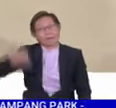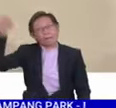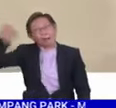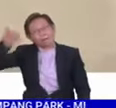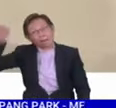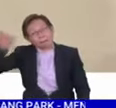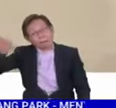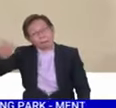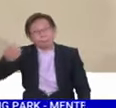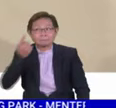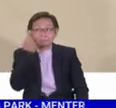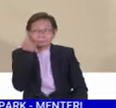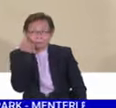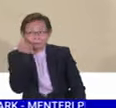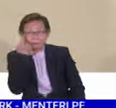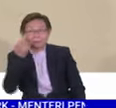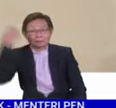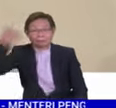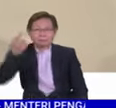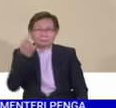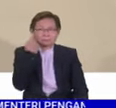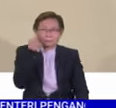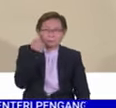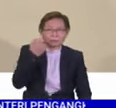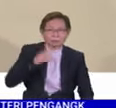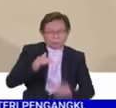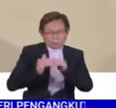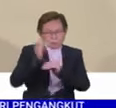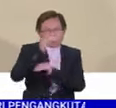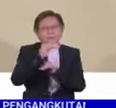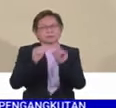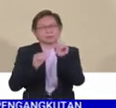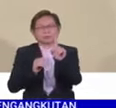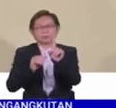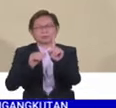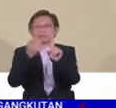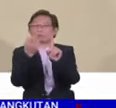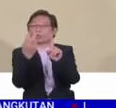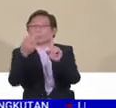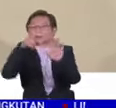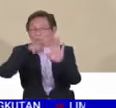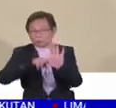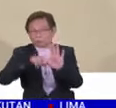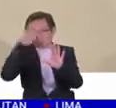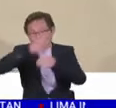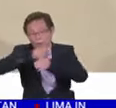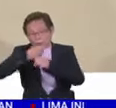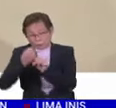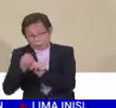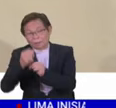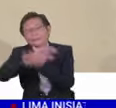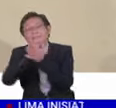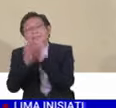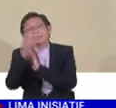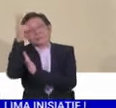ditaklimatkan tadi, kita boleh melepasi 112 ya, untuk membentuk